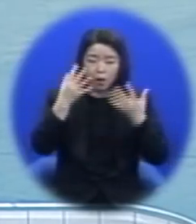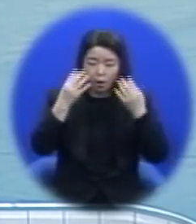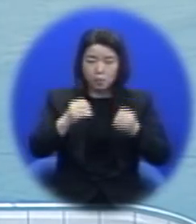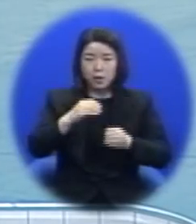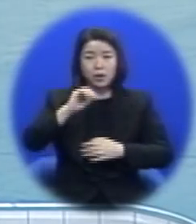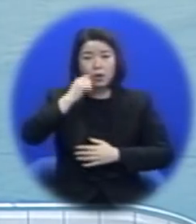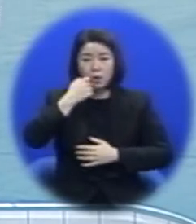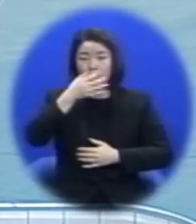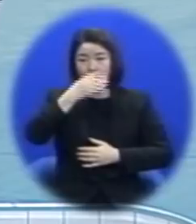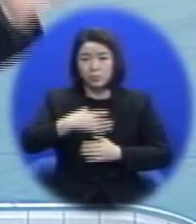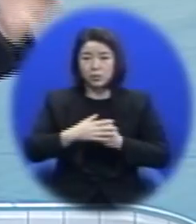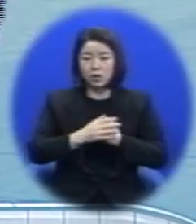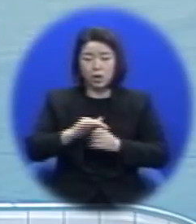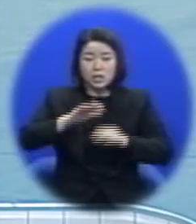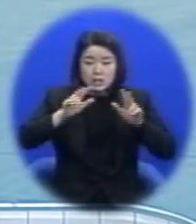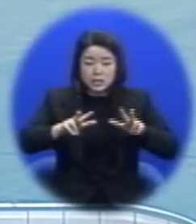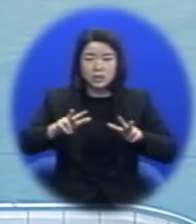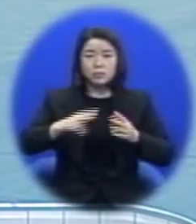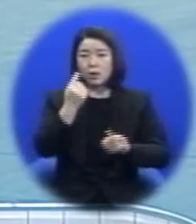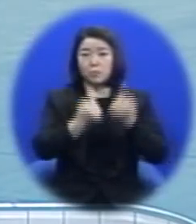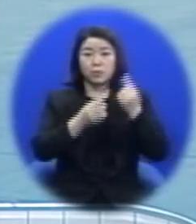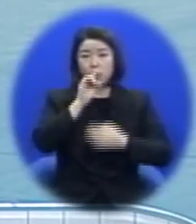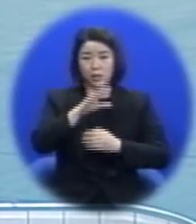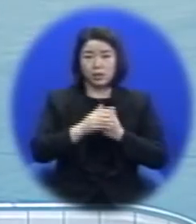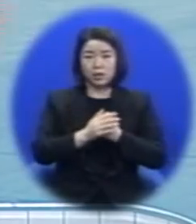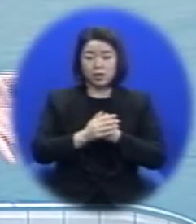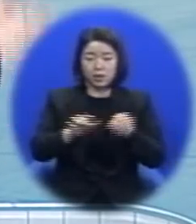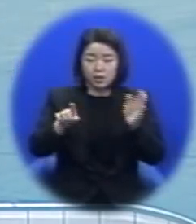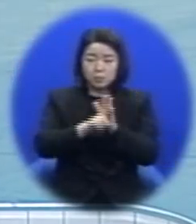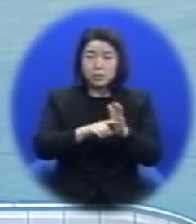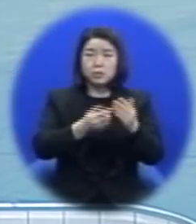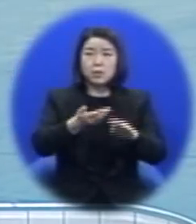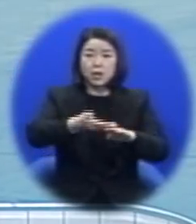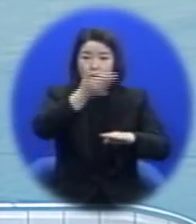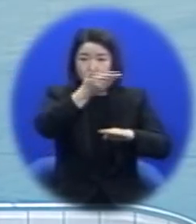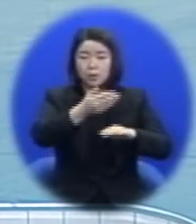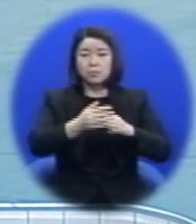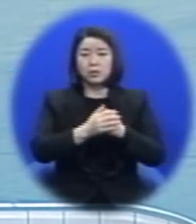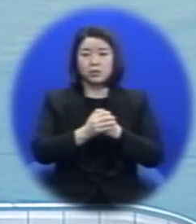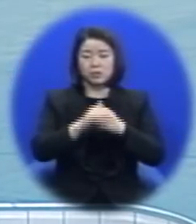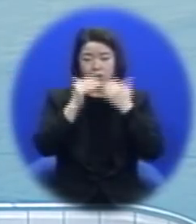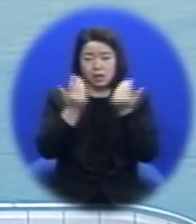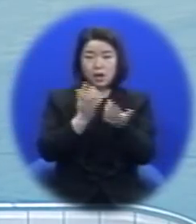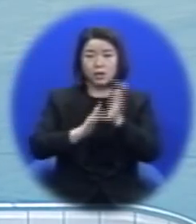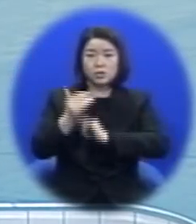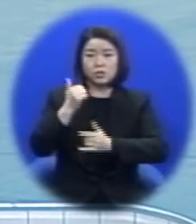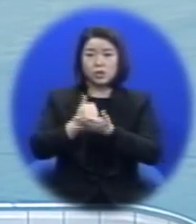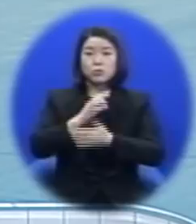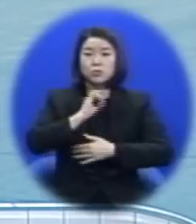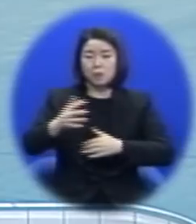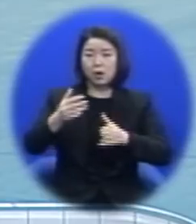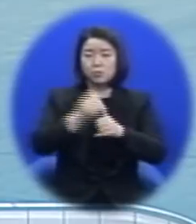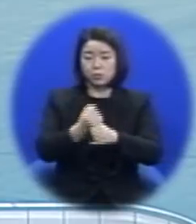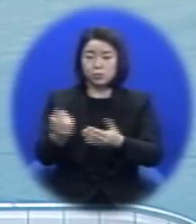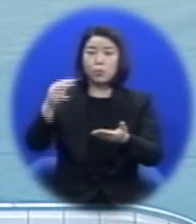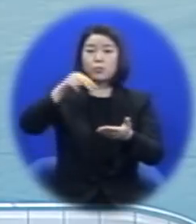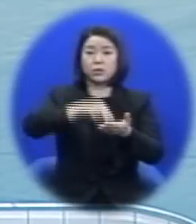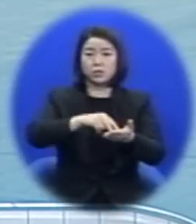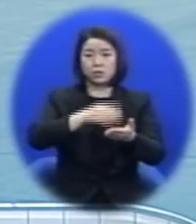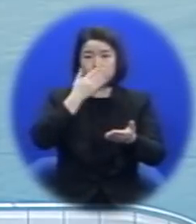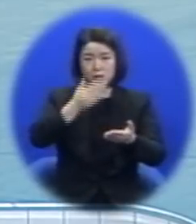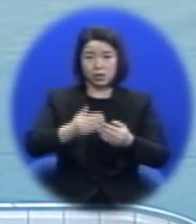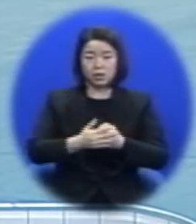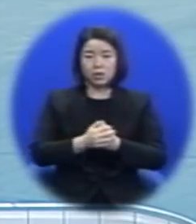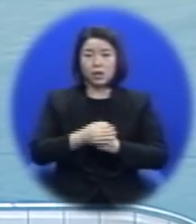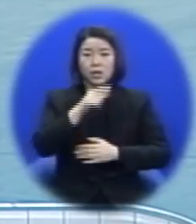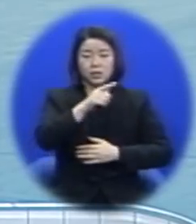됩니다. 그런데도 그때 우리 믿음의 선배들은 다 예수님만 붙들고 일어났습니다. 그래서